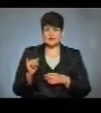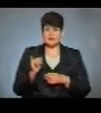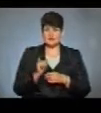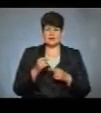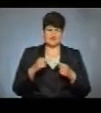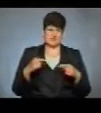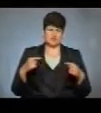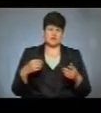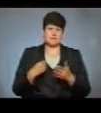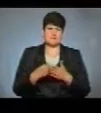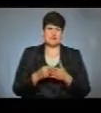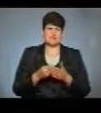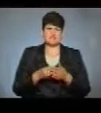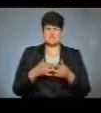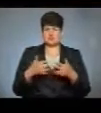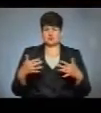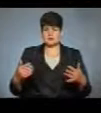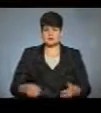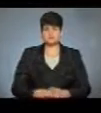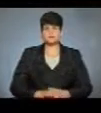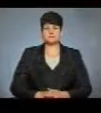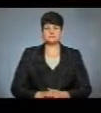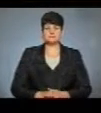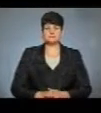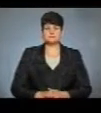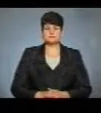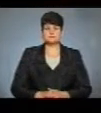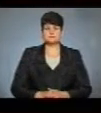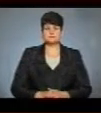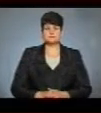інші матеріальні цінності. Любов Гадомська, Андрій Бодак, новини.